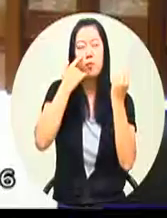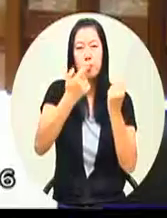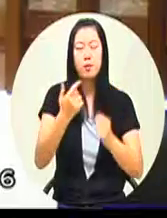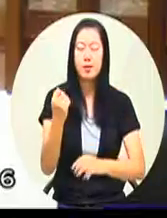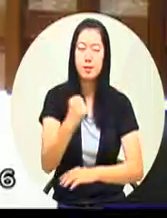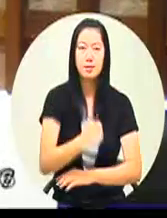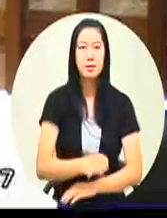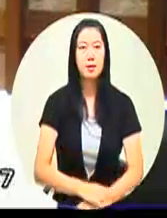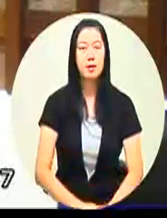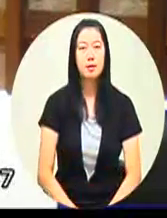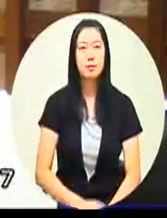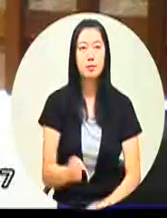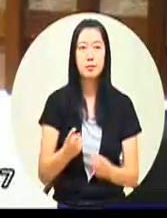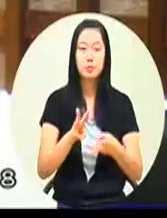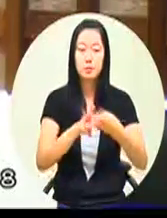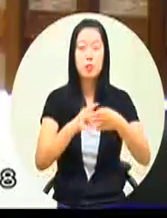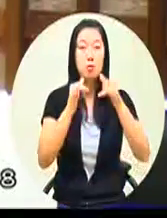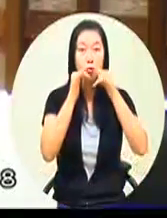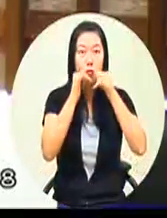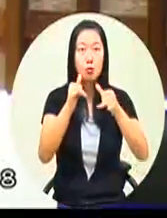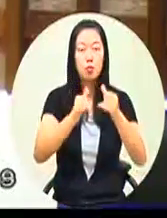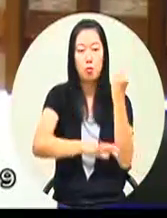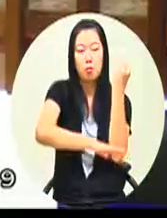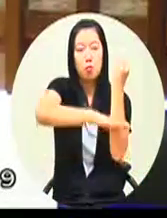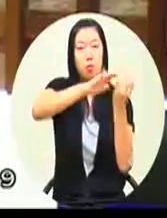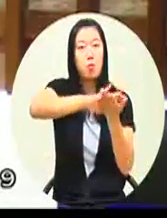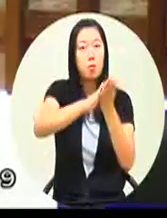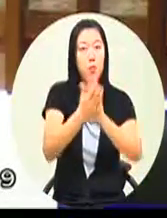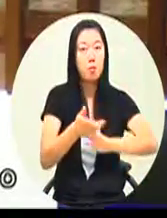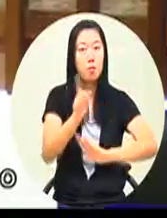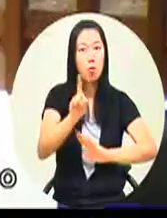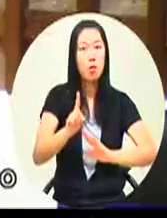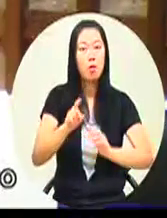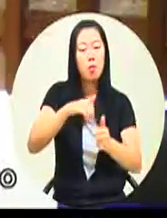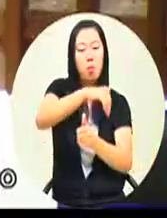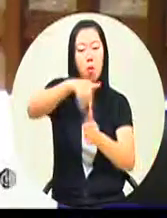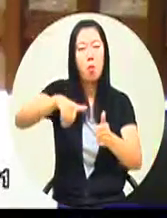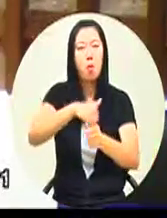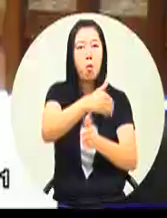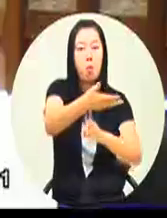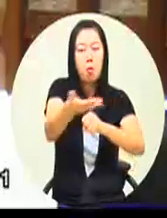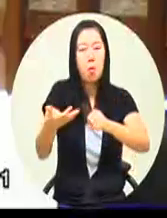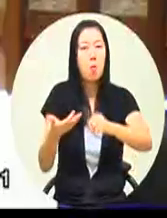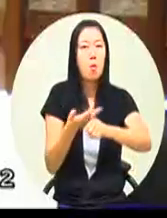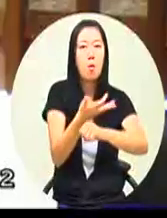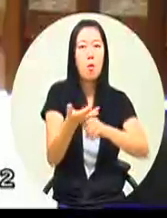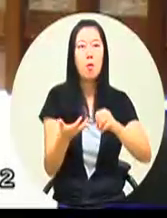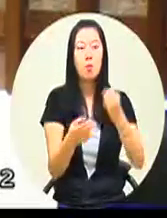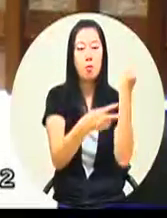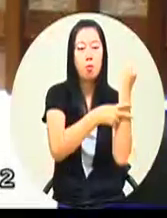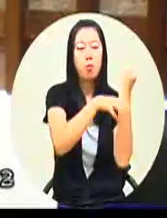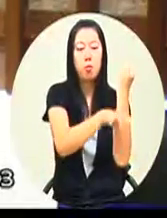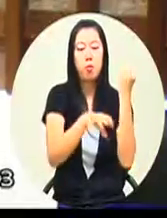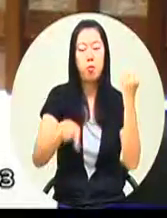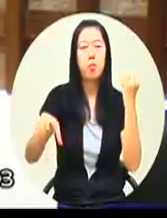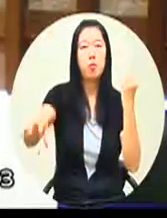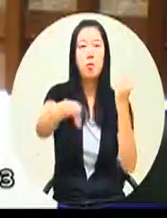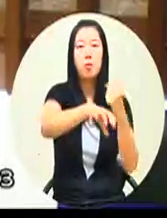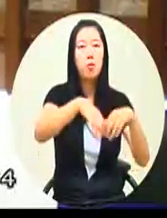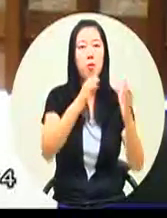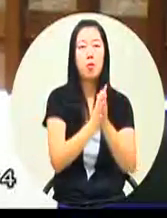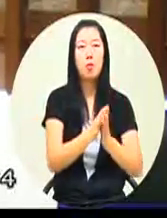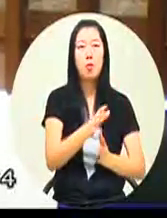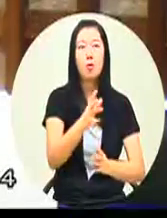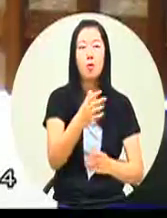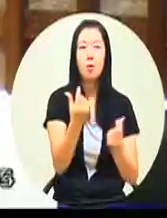淹水就变有几呐里，就变孤岛啦。就是里、西德里、中德里，包括啊三宝